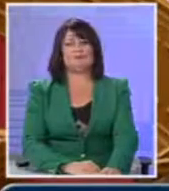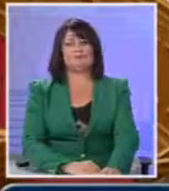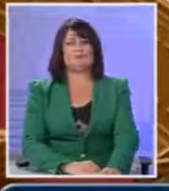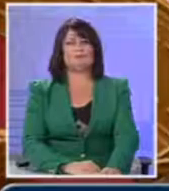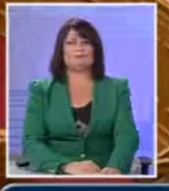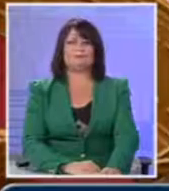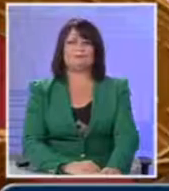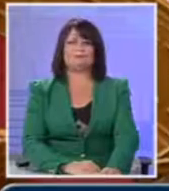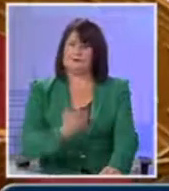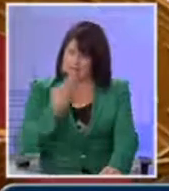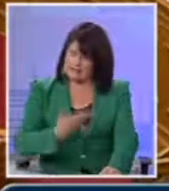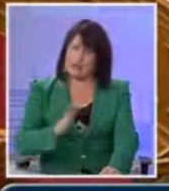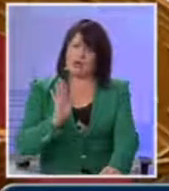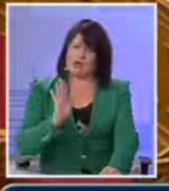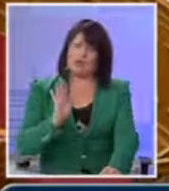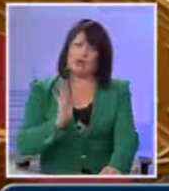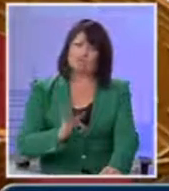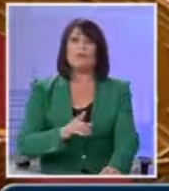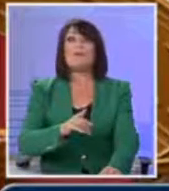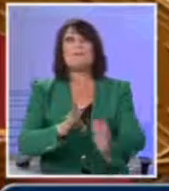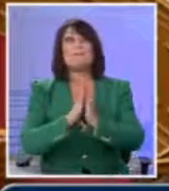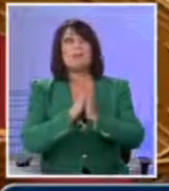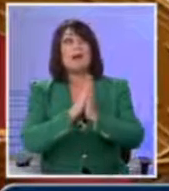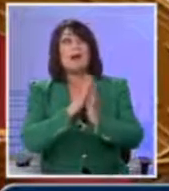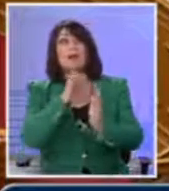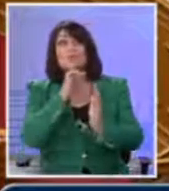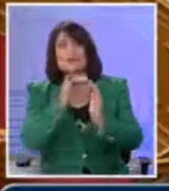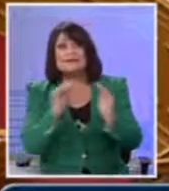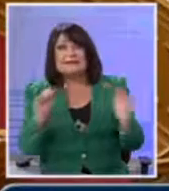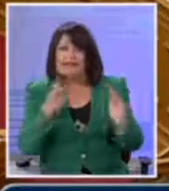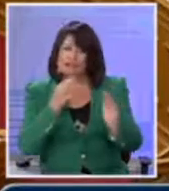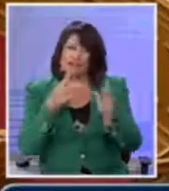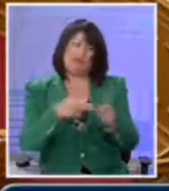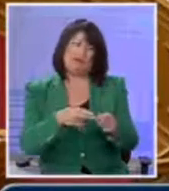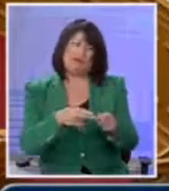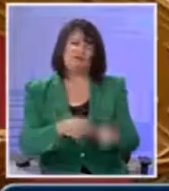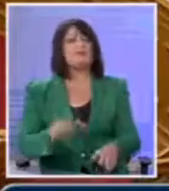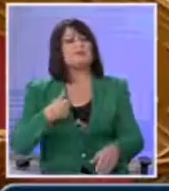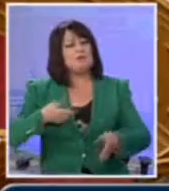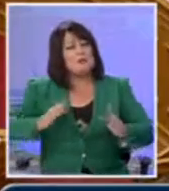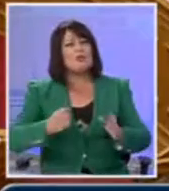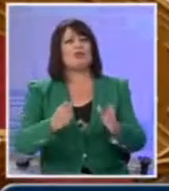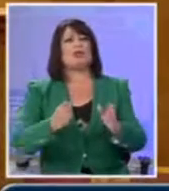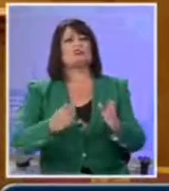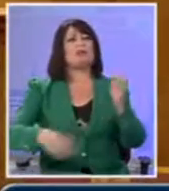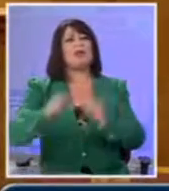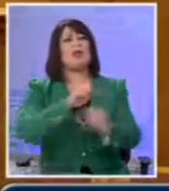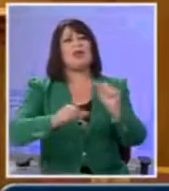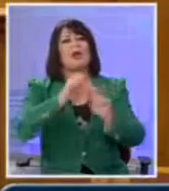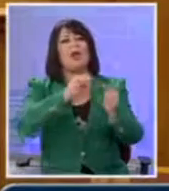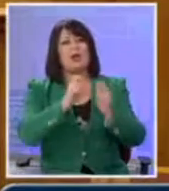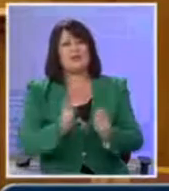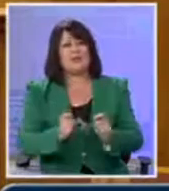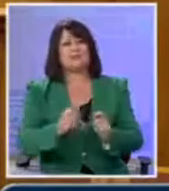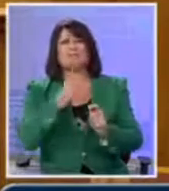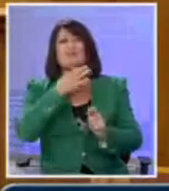Συνεχίστε. Τελειώνω κύριε Πρόεδρε. Κάντε ησυχία, όχι βασικά έκανα διακοπή για το... Προχωρούμε στις αλλαγές που